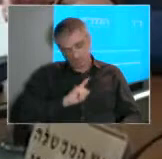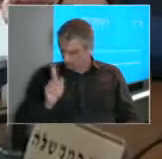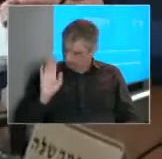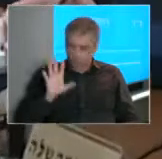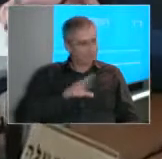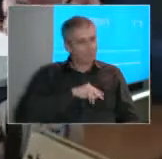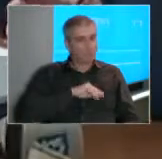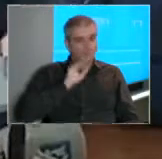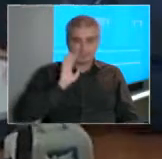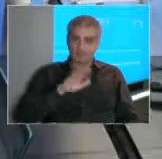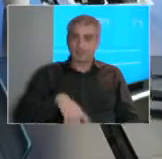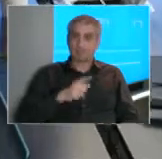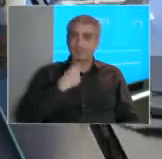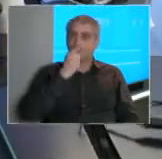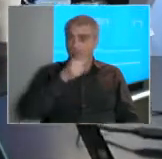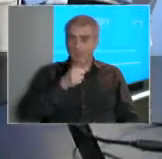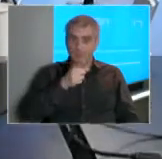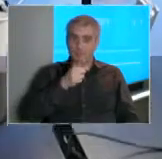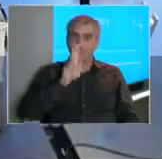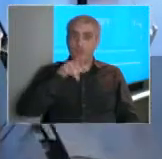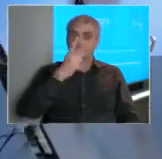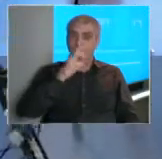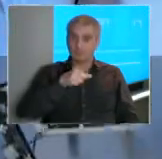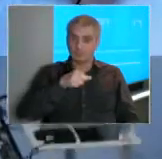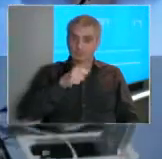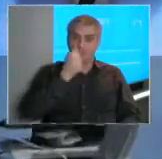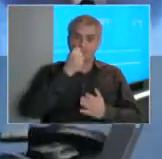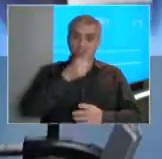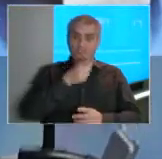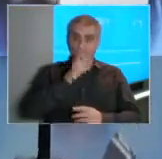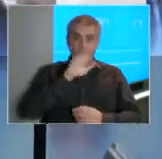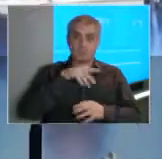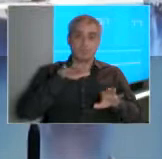נבלים. ואני אומר לך, 2020, התקציב,